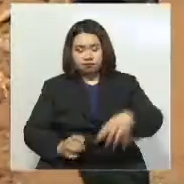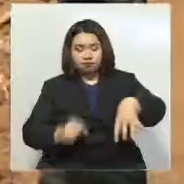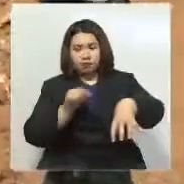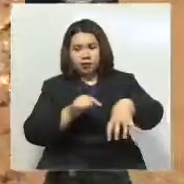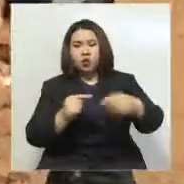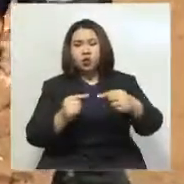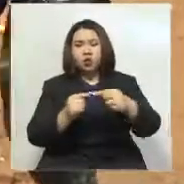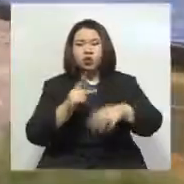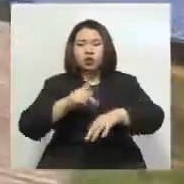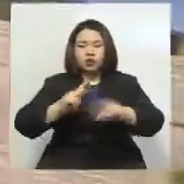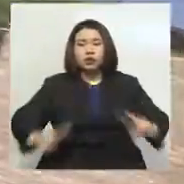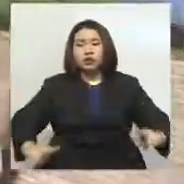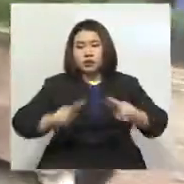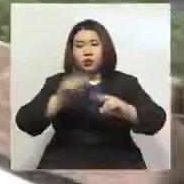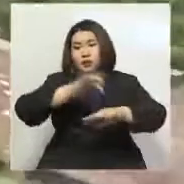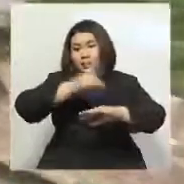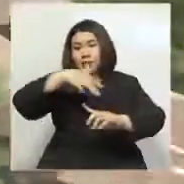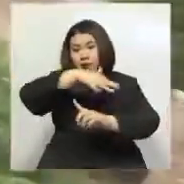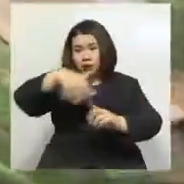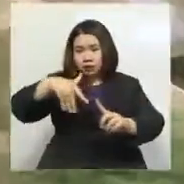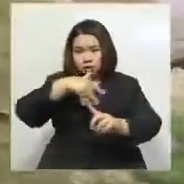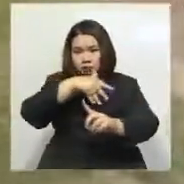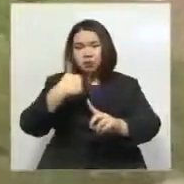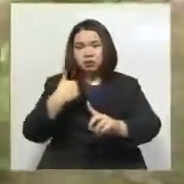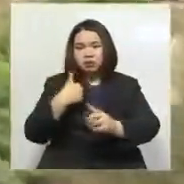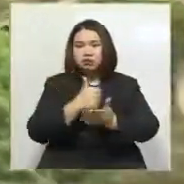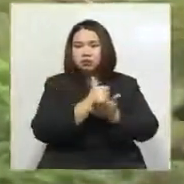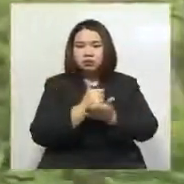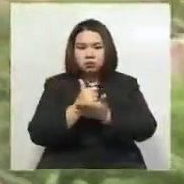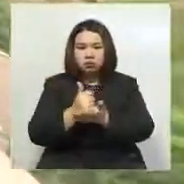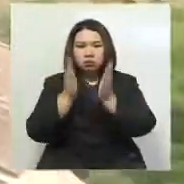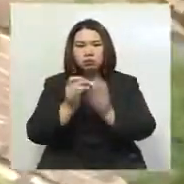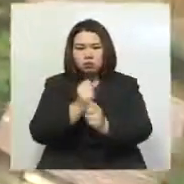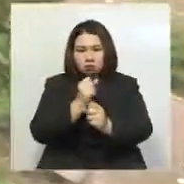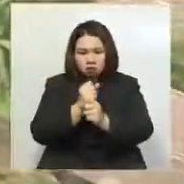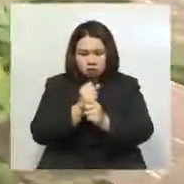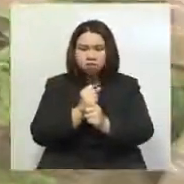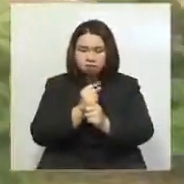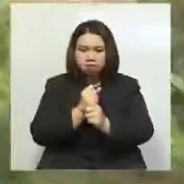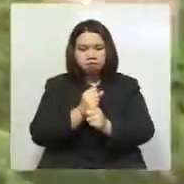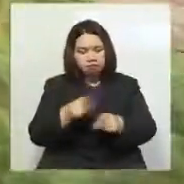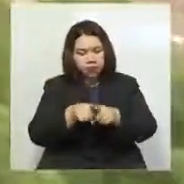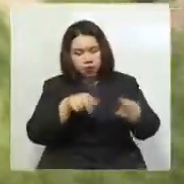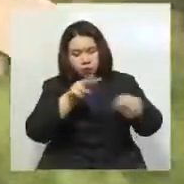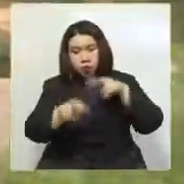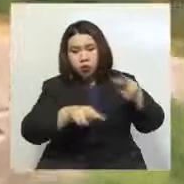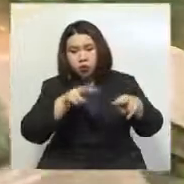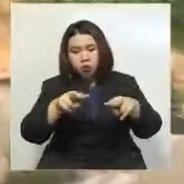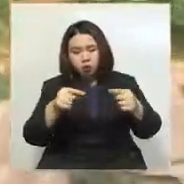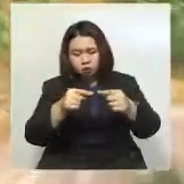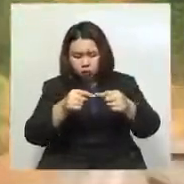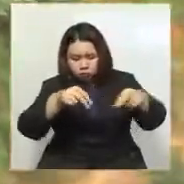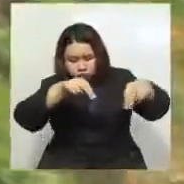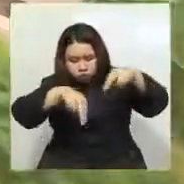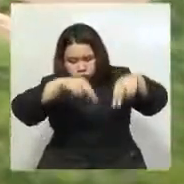ากรธรณีกระทรวงทรัพยากรธรรมชาติและสิ่งแวดล้อมนะคะก็ได้ช่วยกันส่งเจ้าหน้าที่เข้าไปตรวจสอบทางธร